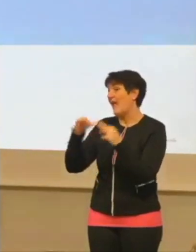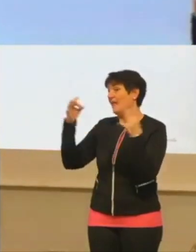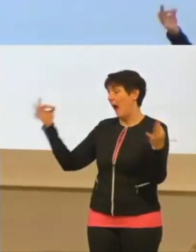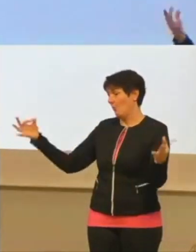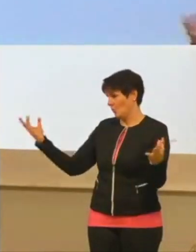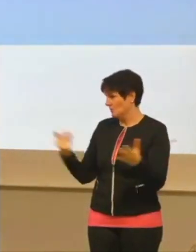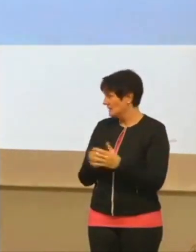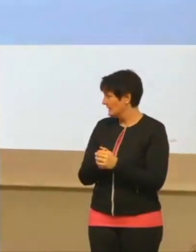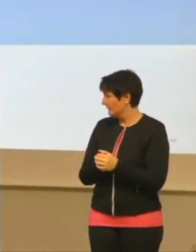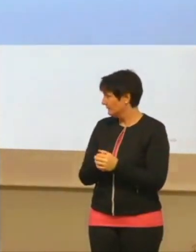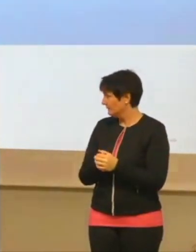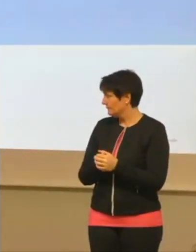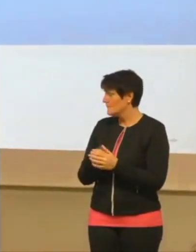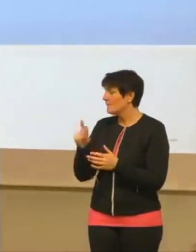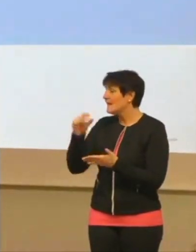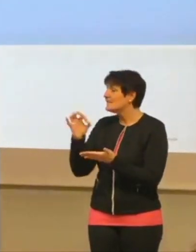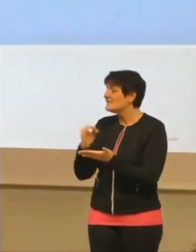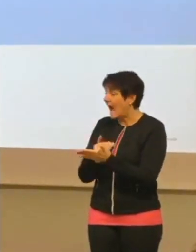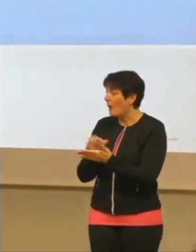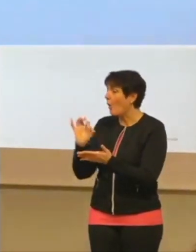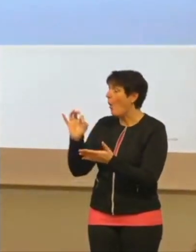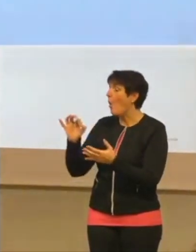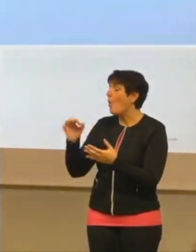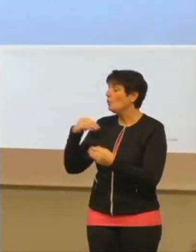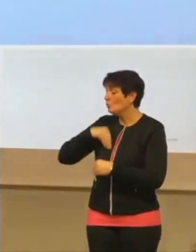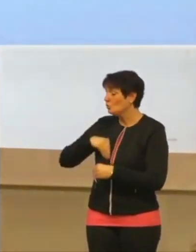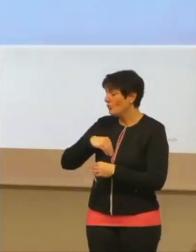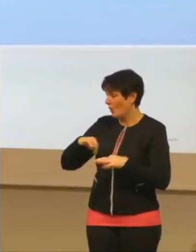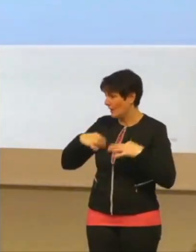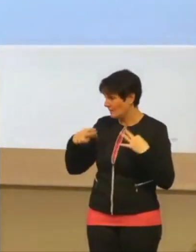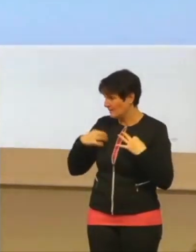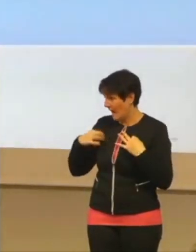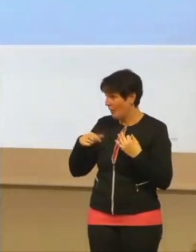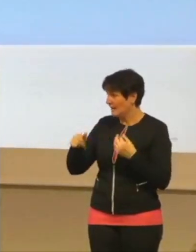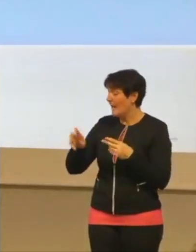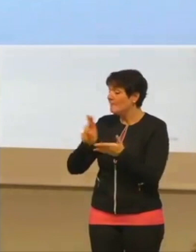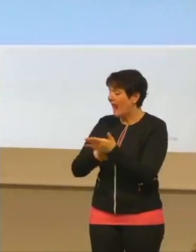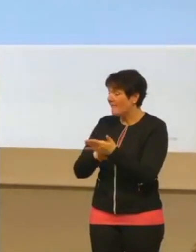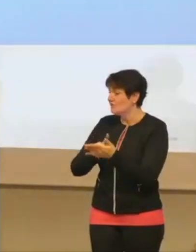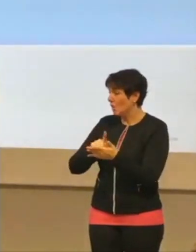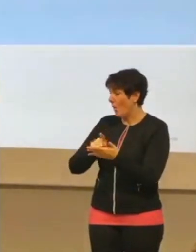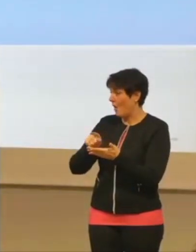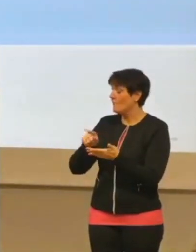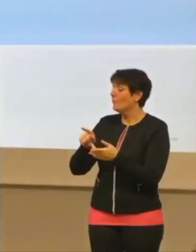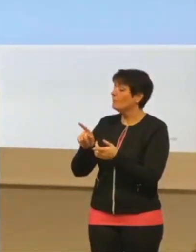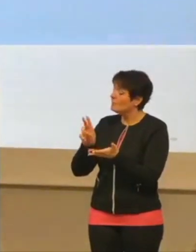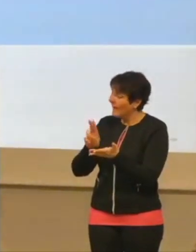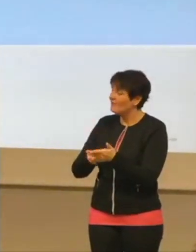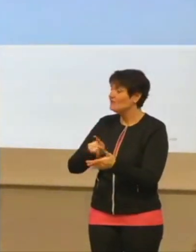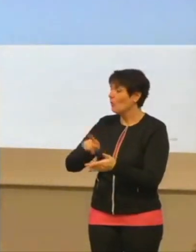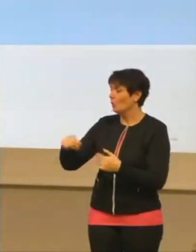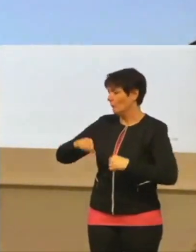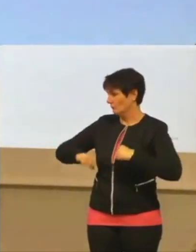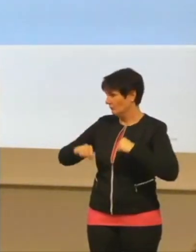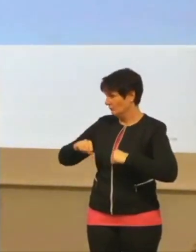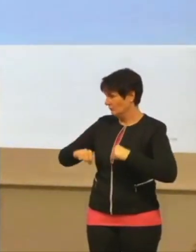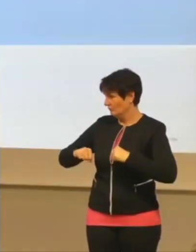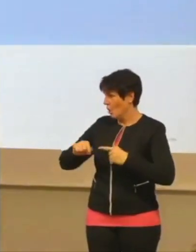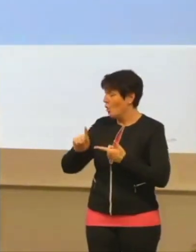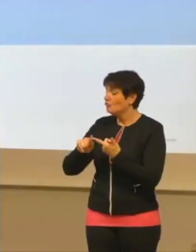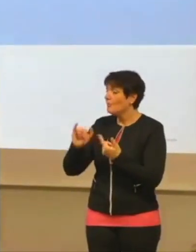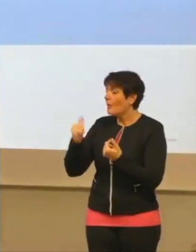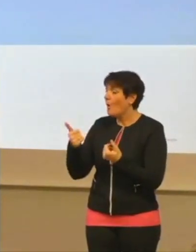javnosti. Zakon o duševnem zdravju kot posebno pravico posameznika določa tudi pravico do gibanja. Čeprav